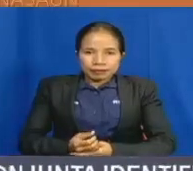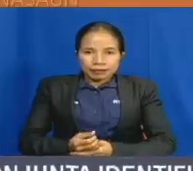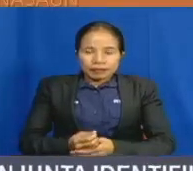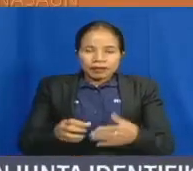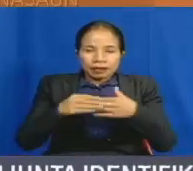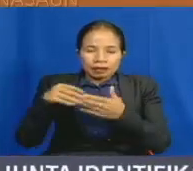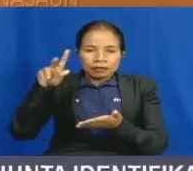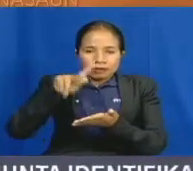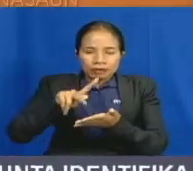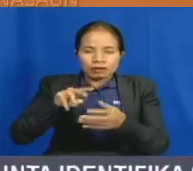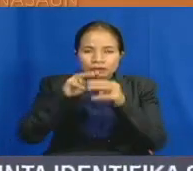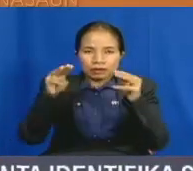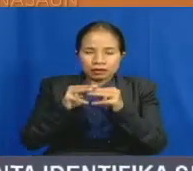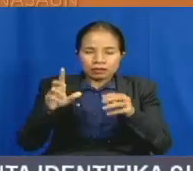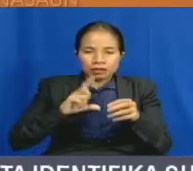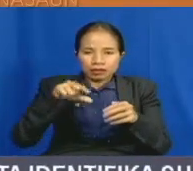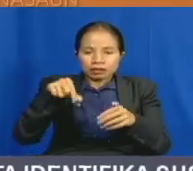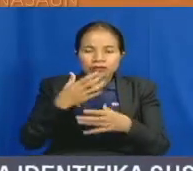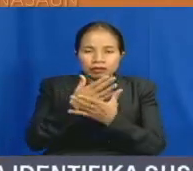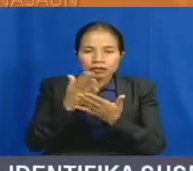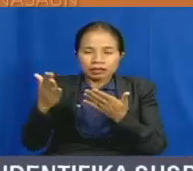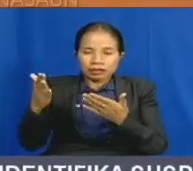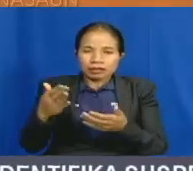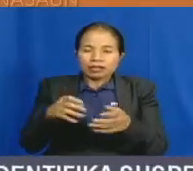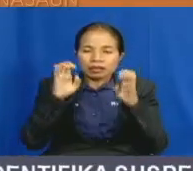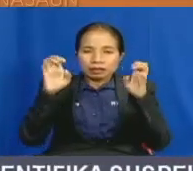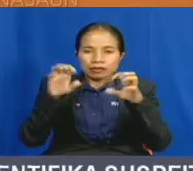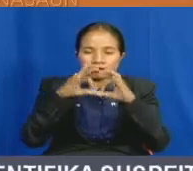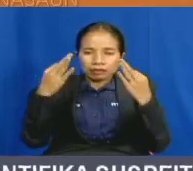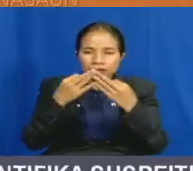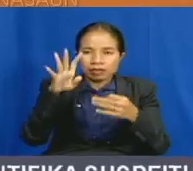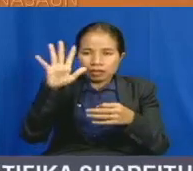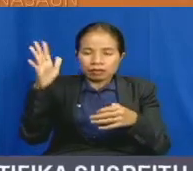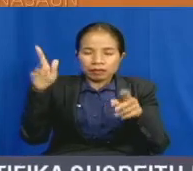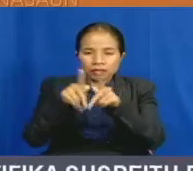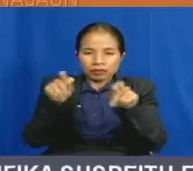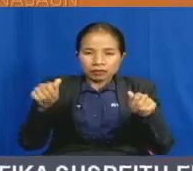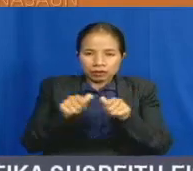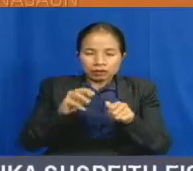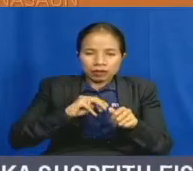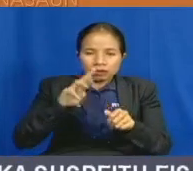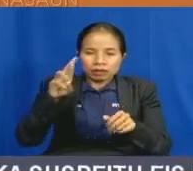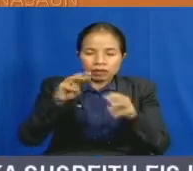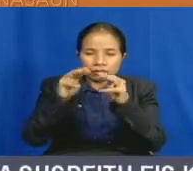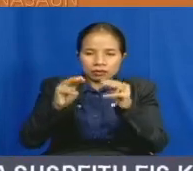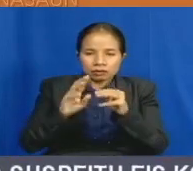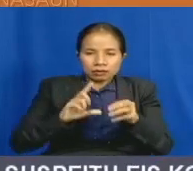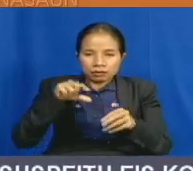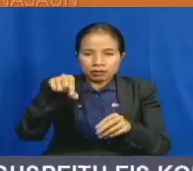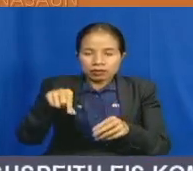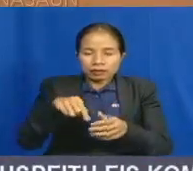Mal și autoritățile protecției civile municipiului care s-a distribuit să sane emergenție, ba uma ca în Lima i-a postul administrativ ma bara municipiului care